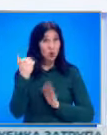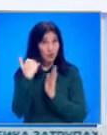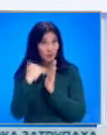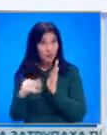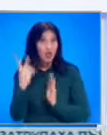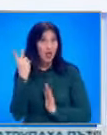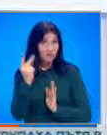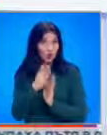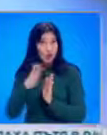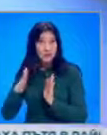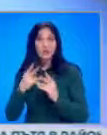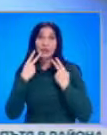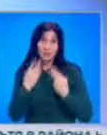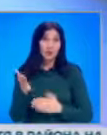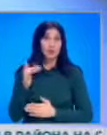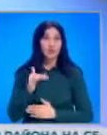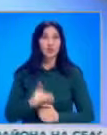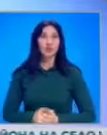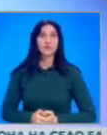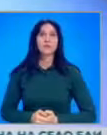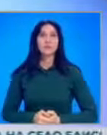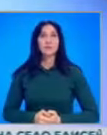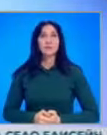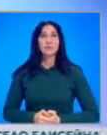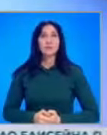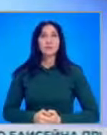втория семестър. Повече от Елиана Димитрова.